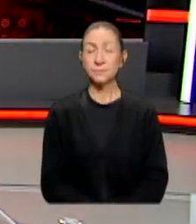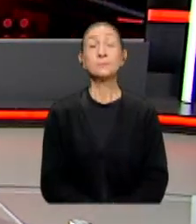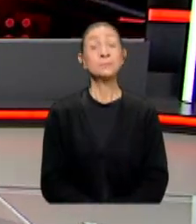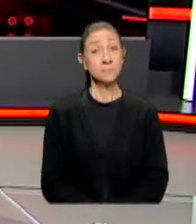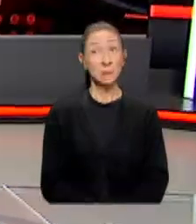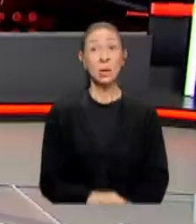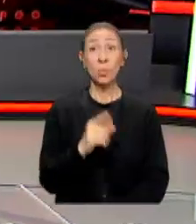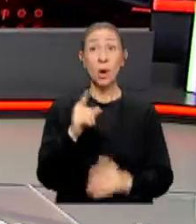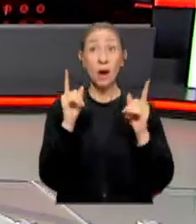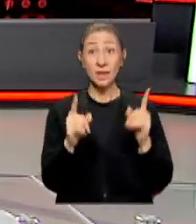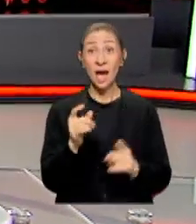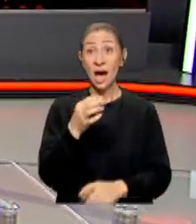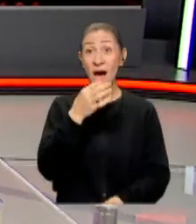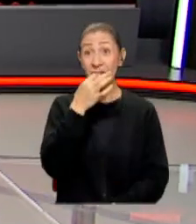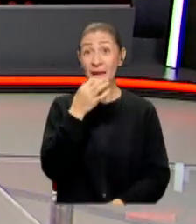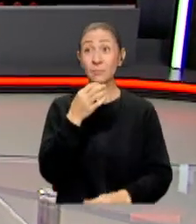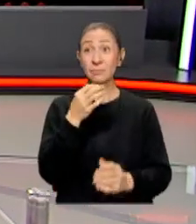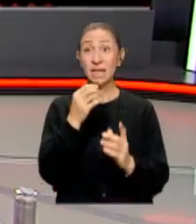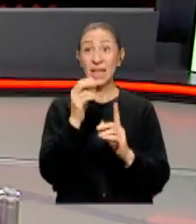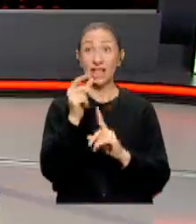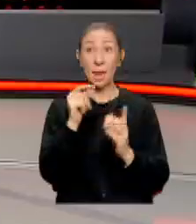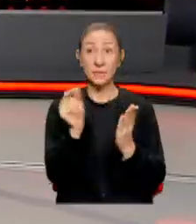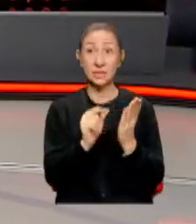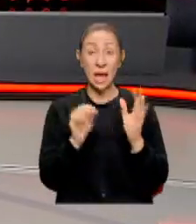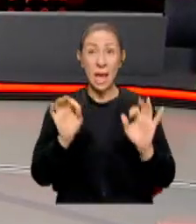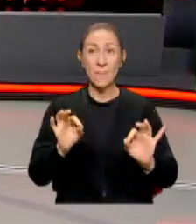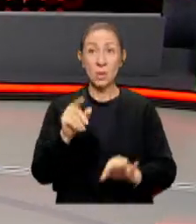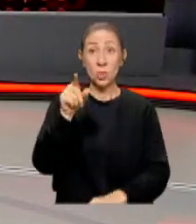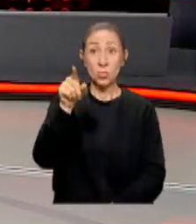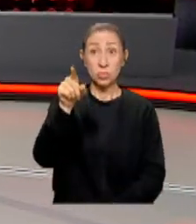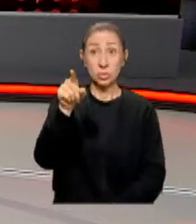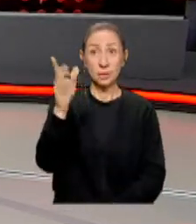Efendim Bu arada hakem iddianamesi hemen Hazırlandı